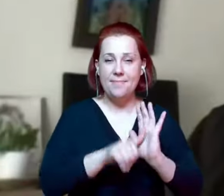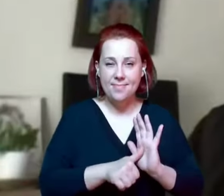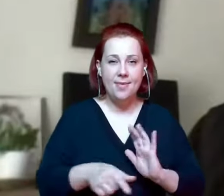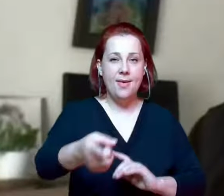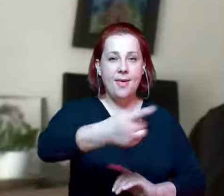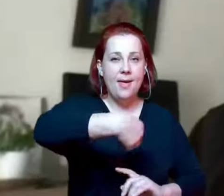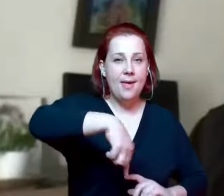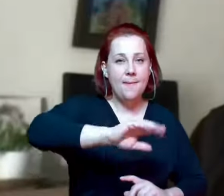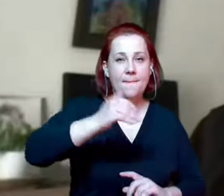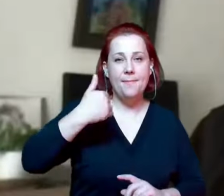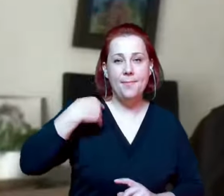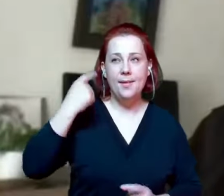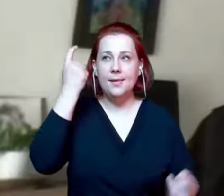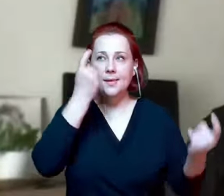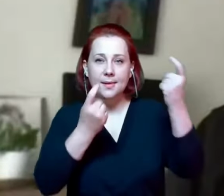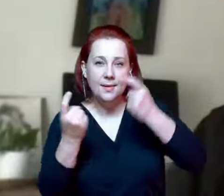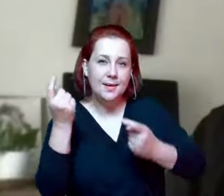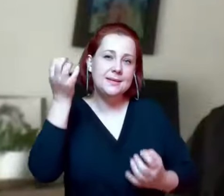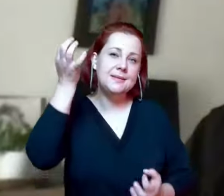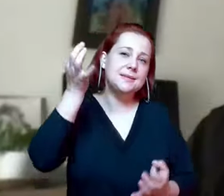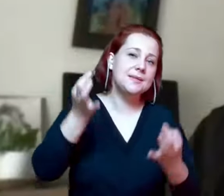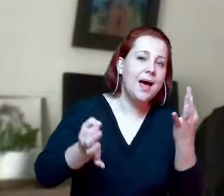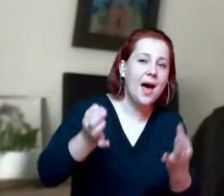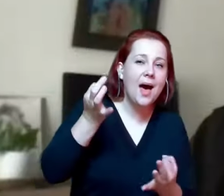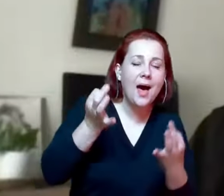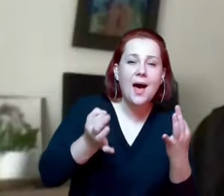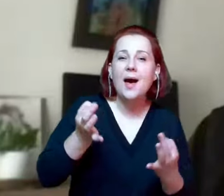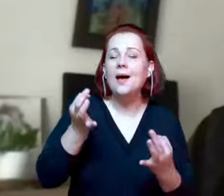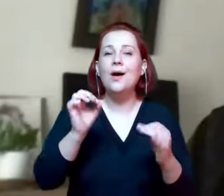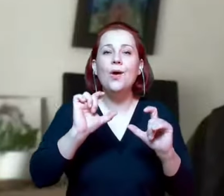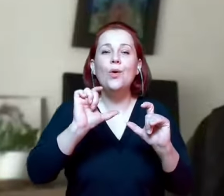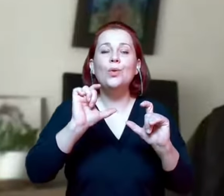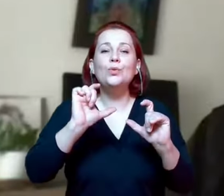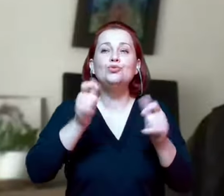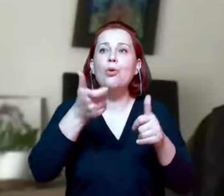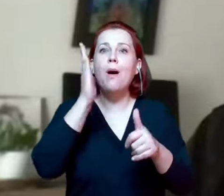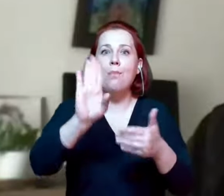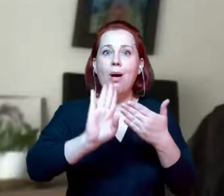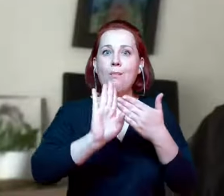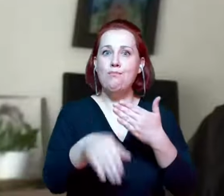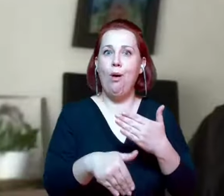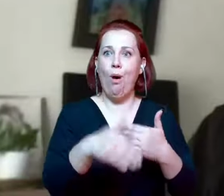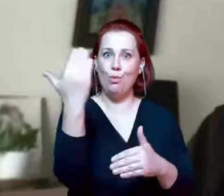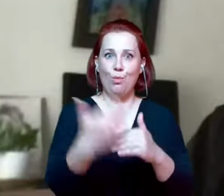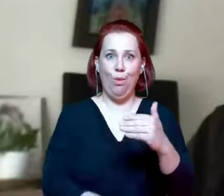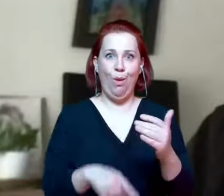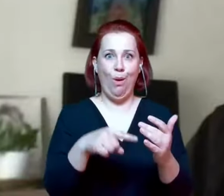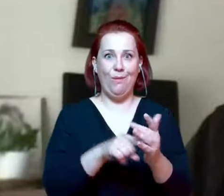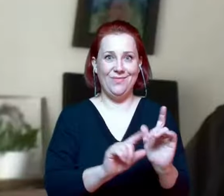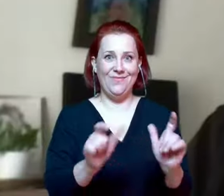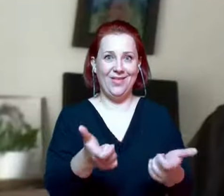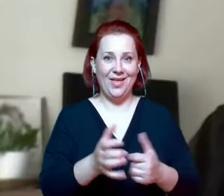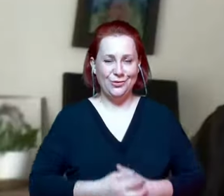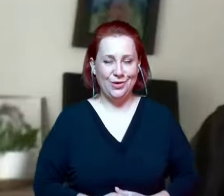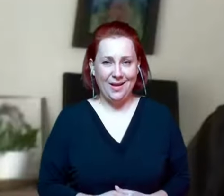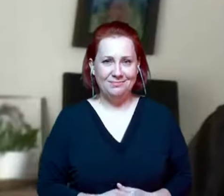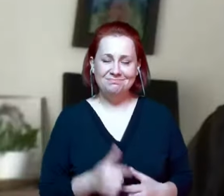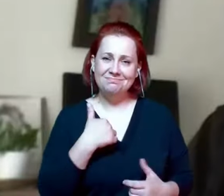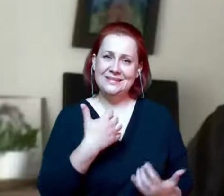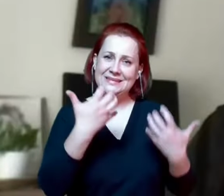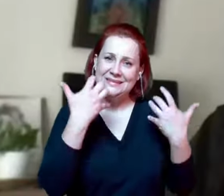zastanawialiśmy się również nad tym, co będzie działo się już po zakończeniu forum. Chcieliśmy, żeby to był taki